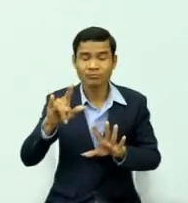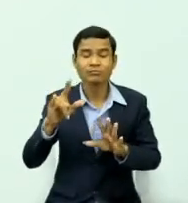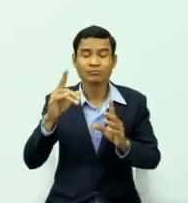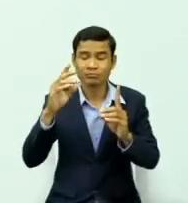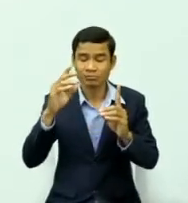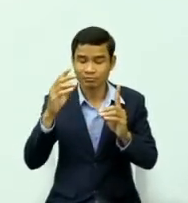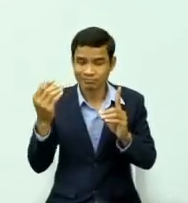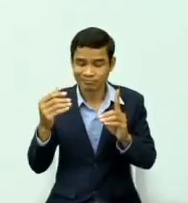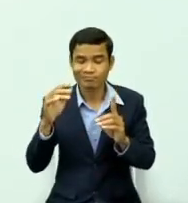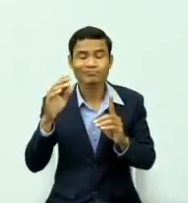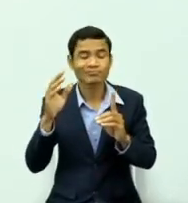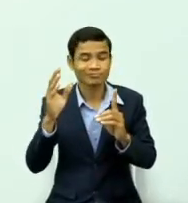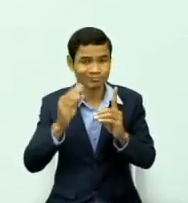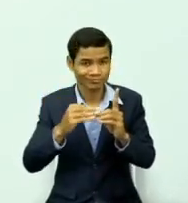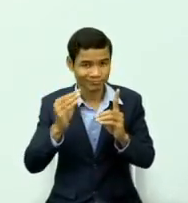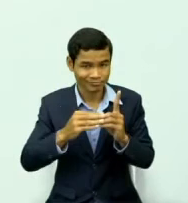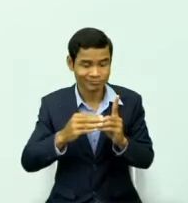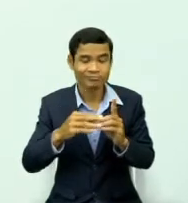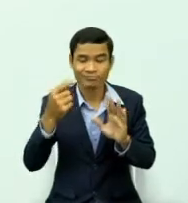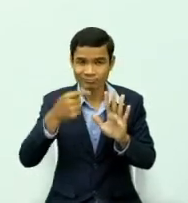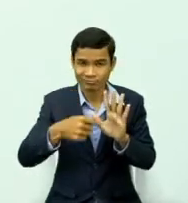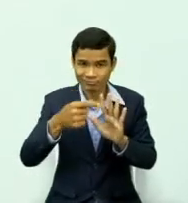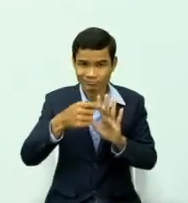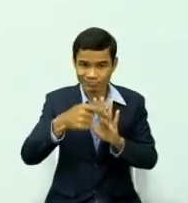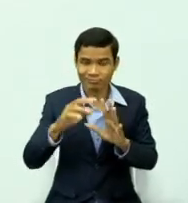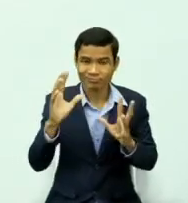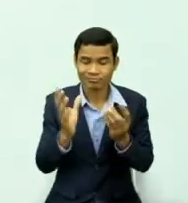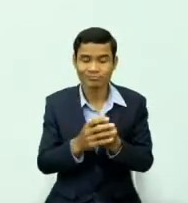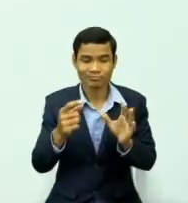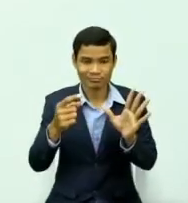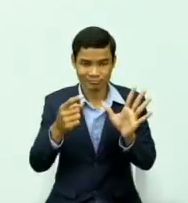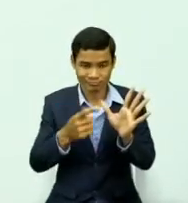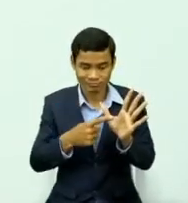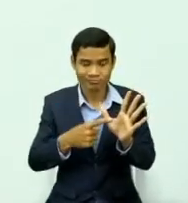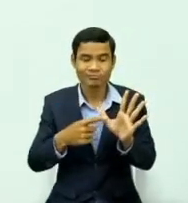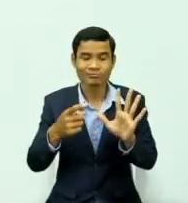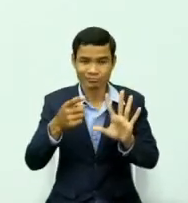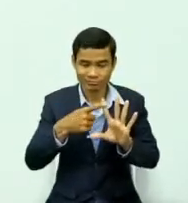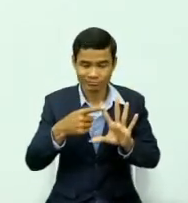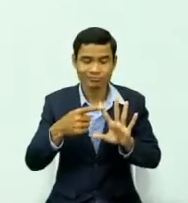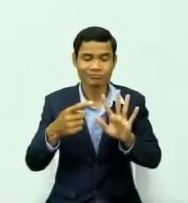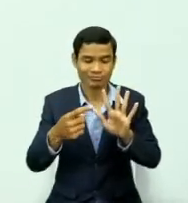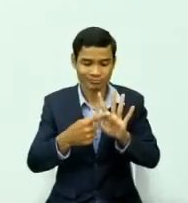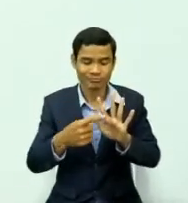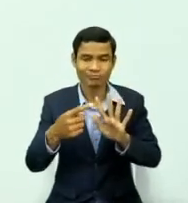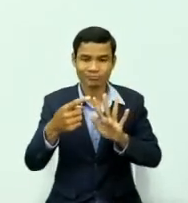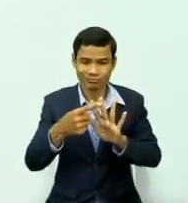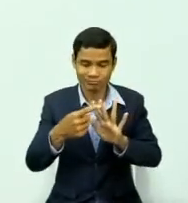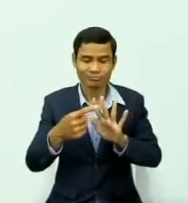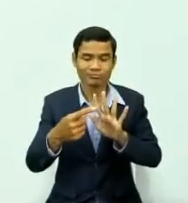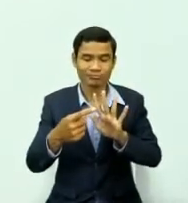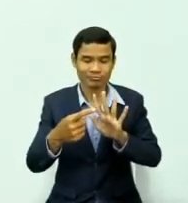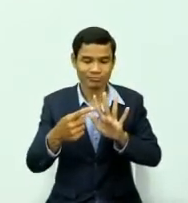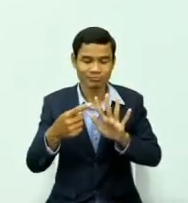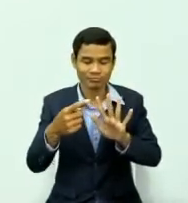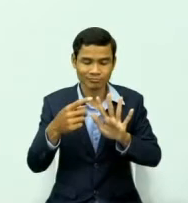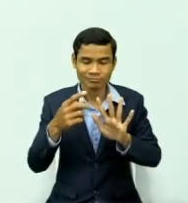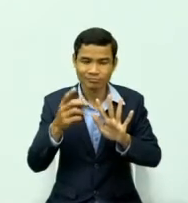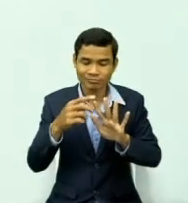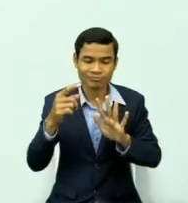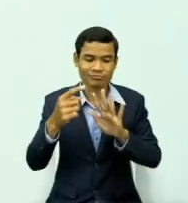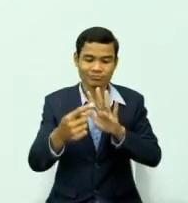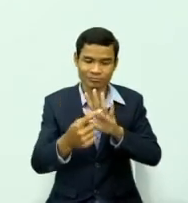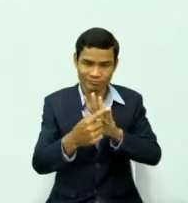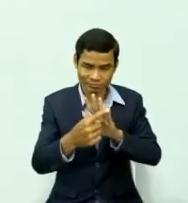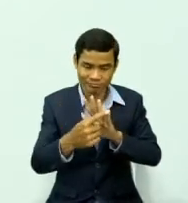ní chà miếng sạ tiếng anh đây miếng sạ é sạ ấy sạ ớ sạ ớ sạ à nâng sạ ấm chà cứ